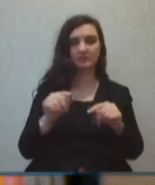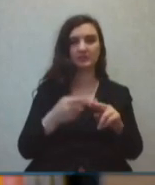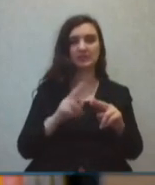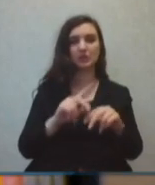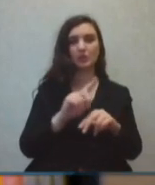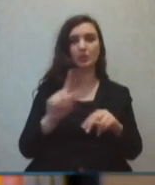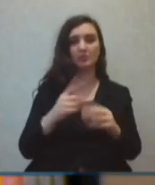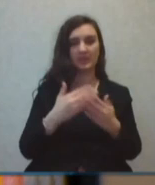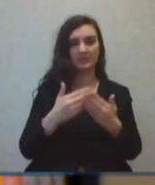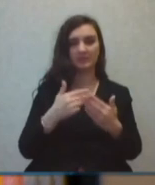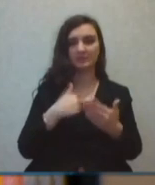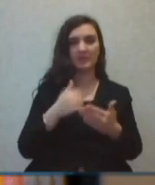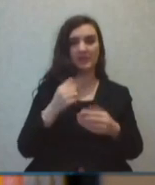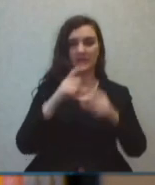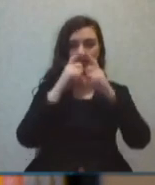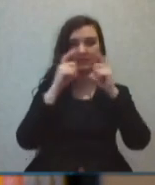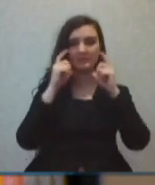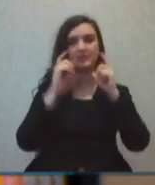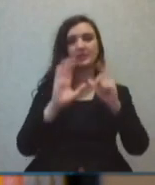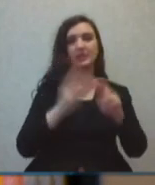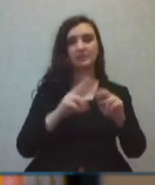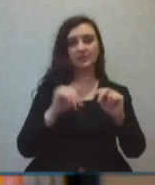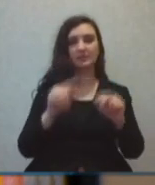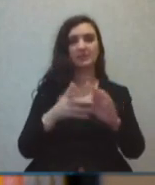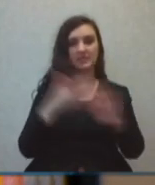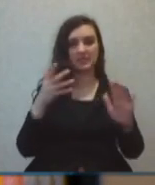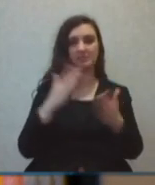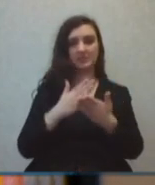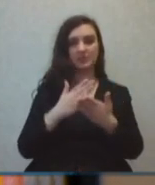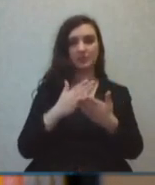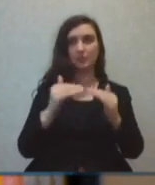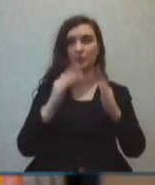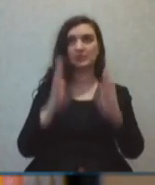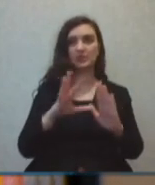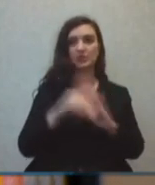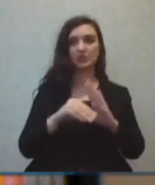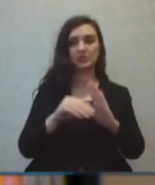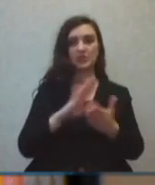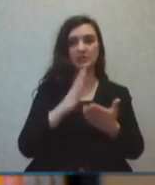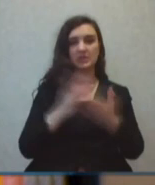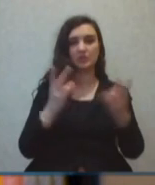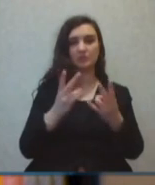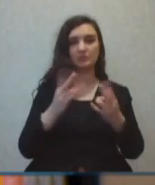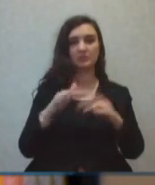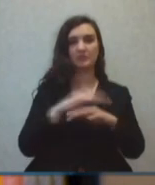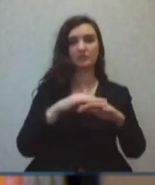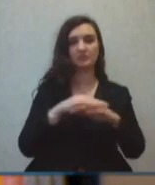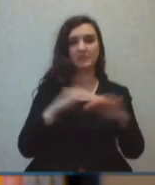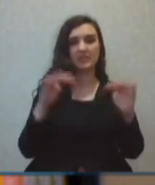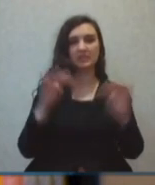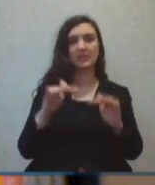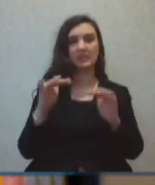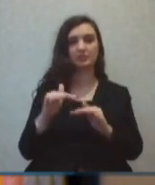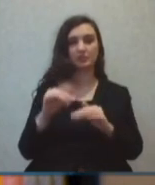ის რომ დაუშვათ მე არ მიკეთია ნიღაბი, ეს გასაგებია, ეხლა სტუდიაში არ არის საჭირო, მაგრამ თავშეყრის